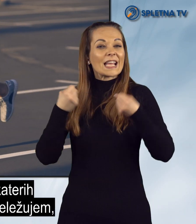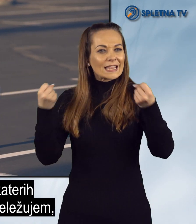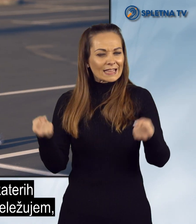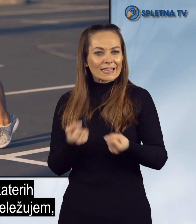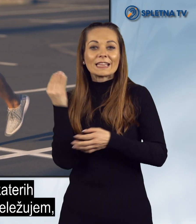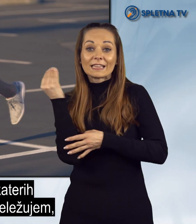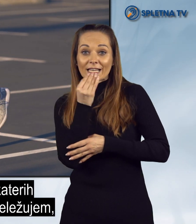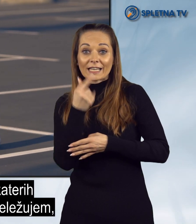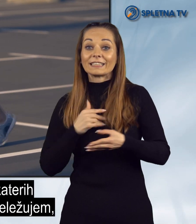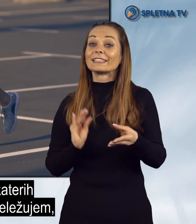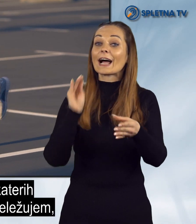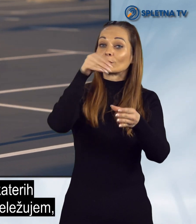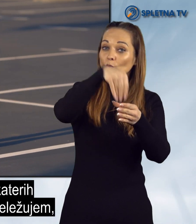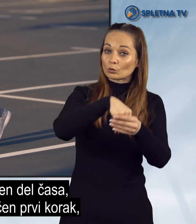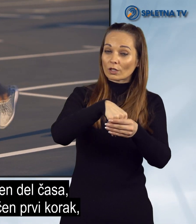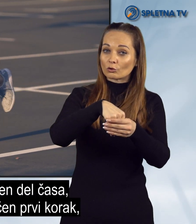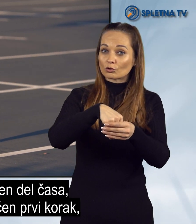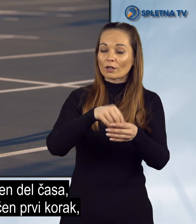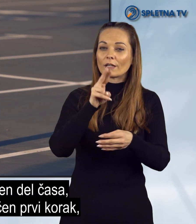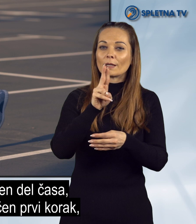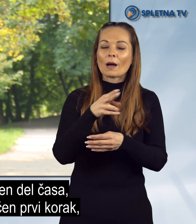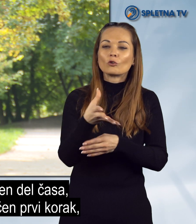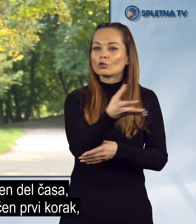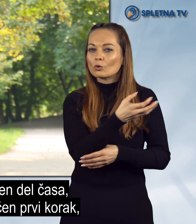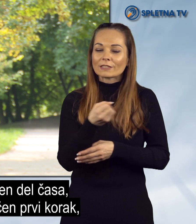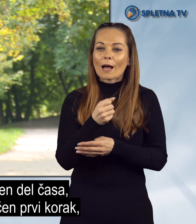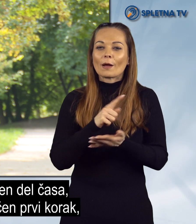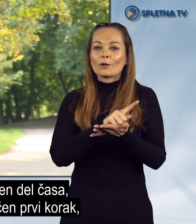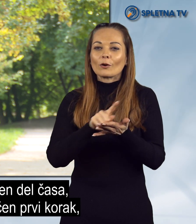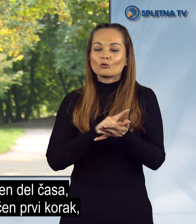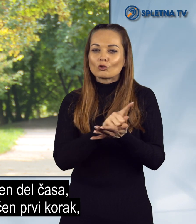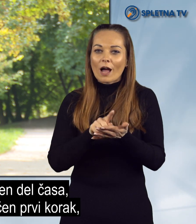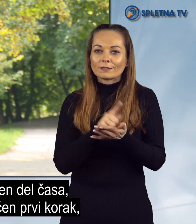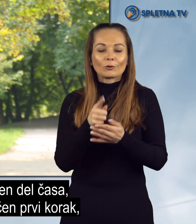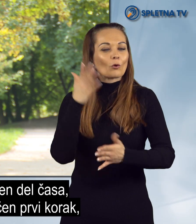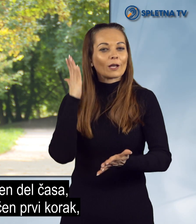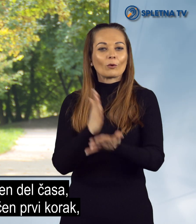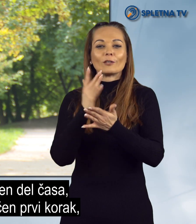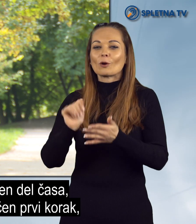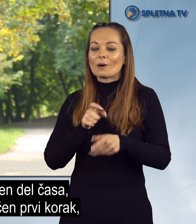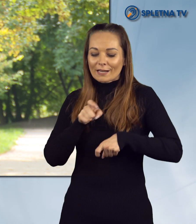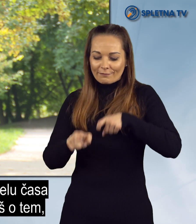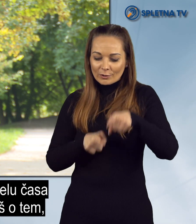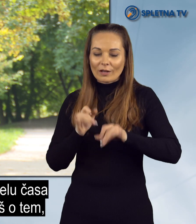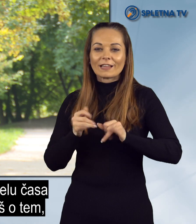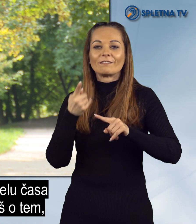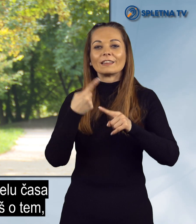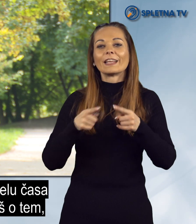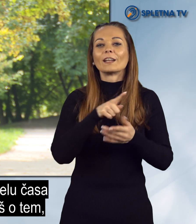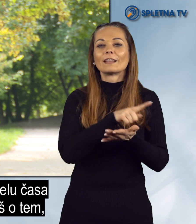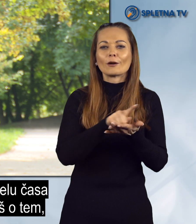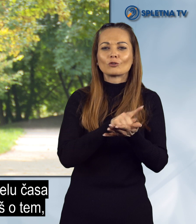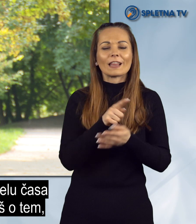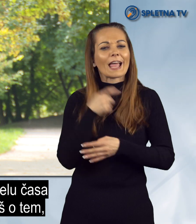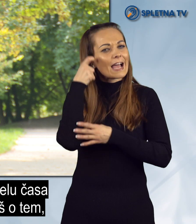Treningi, katerih se v bistvu udeležujem, ti vzamejo določen del časa dneva in to je odličen prvi korak, da ti v tistem delu časa